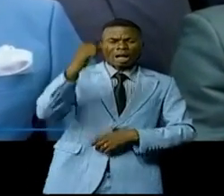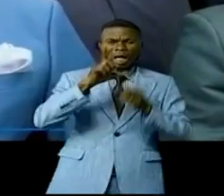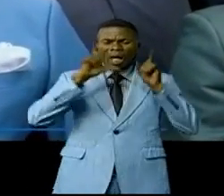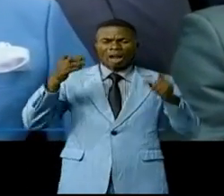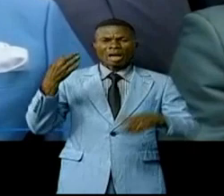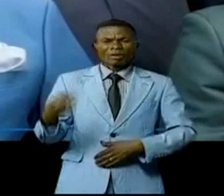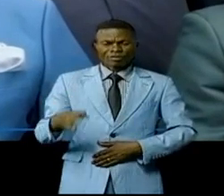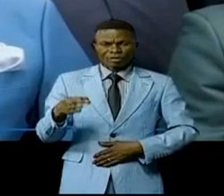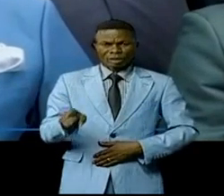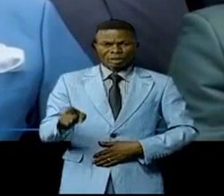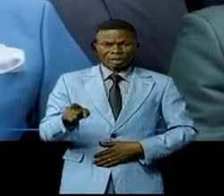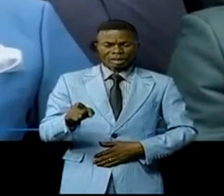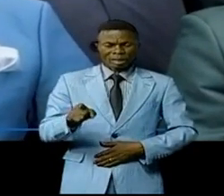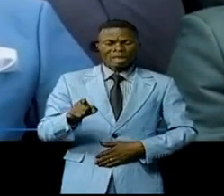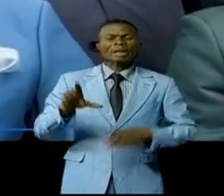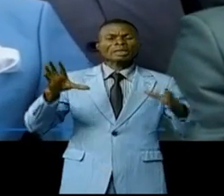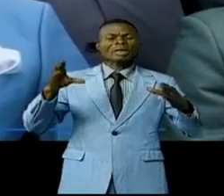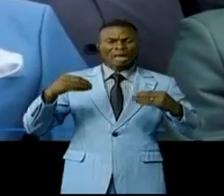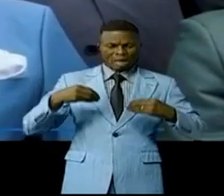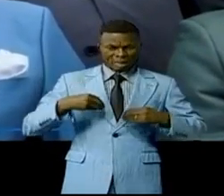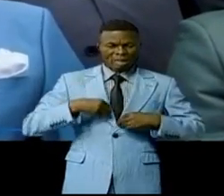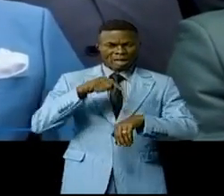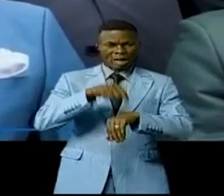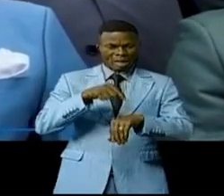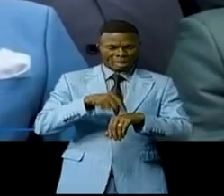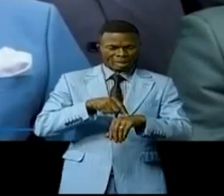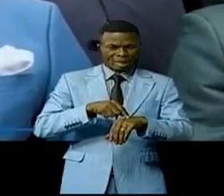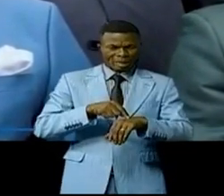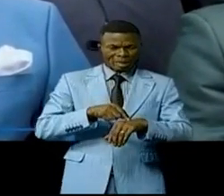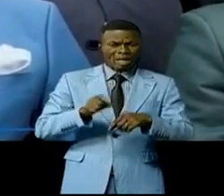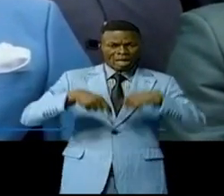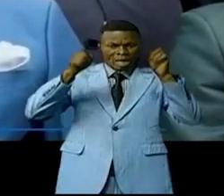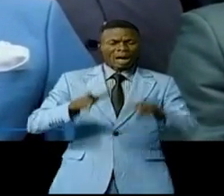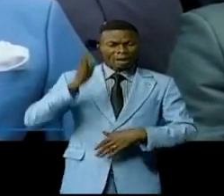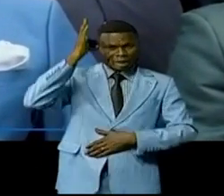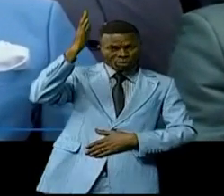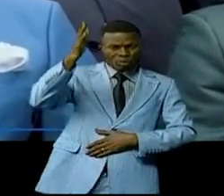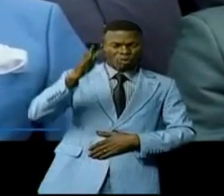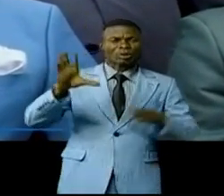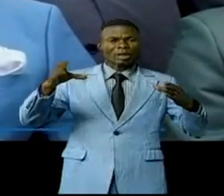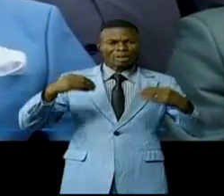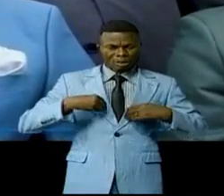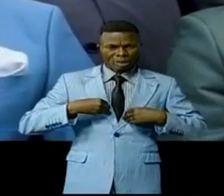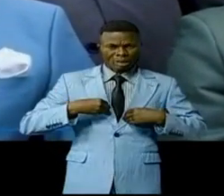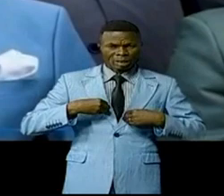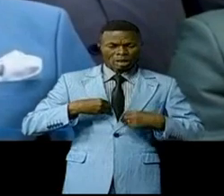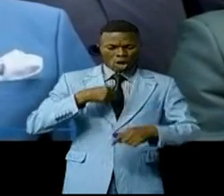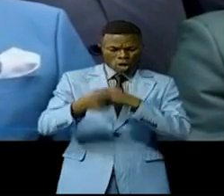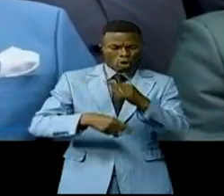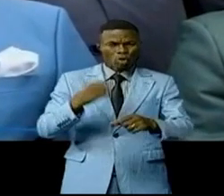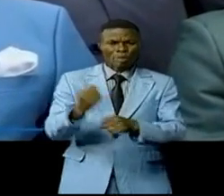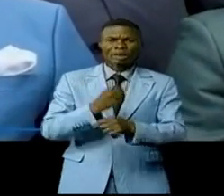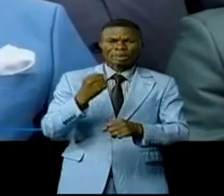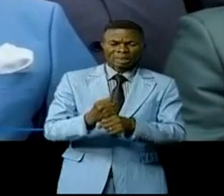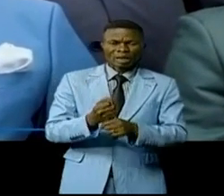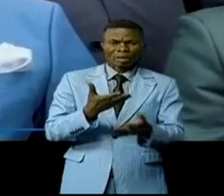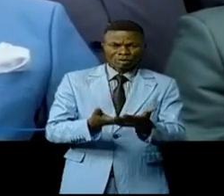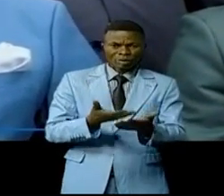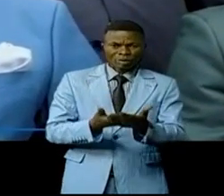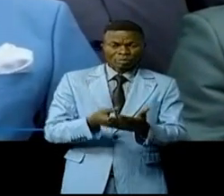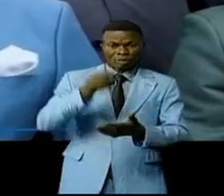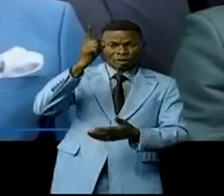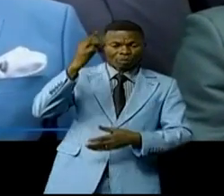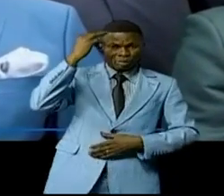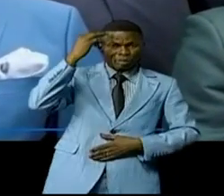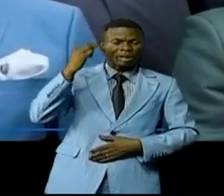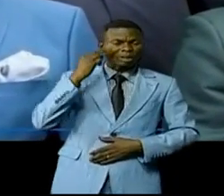francophonie, qui a reconnu les dates prévues pour l'année prochaine. Nous nous sommes déjà mis au travail et le Premier